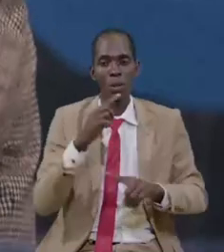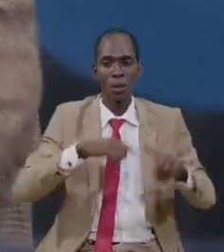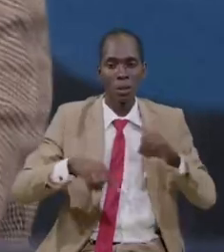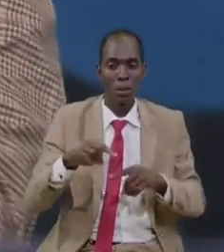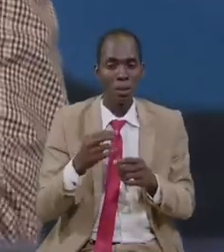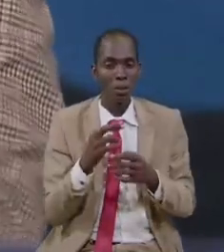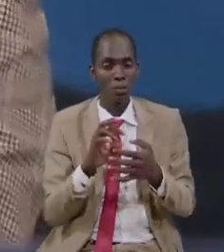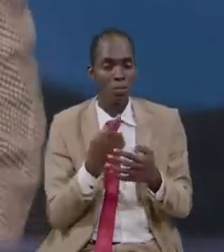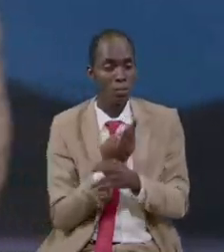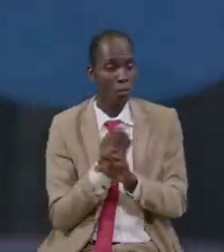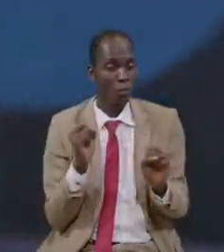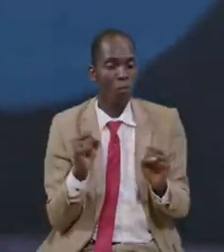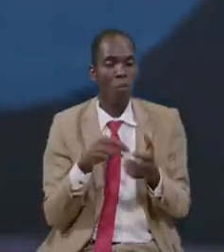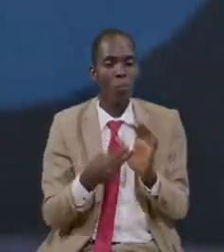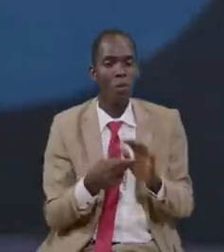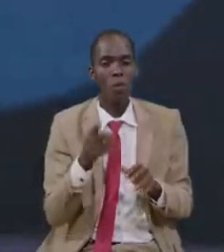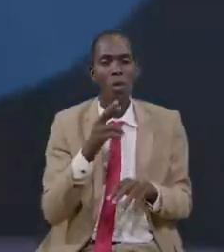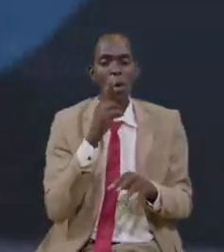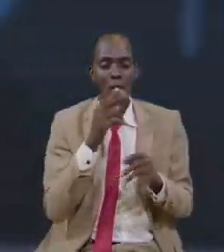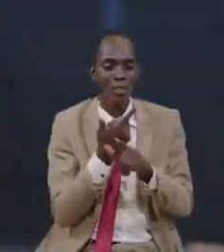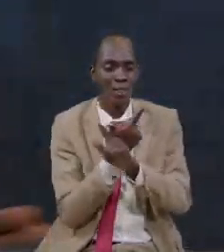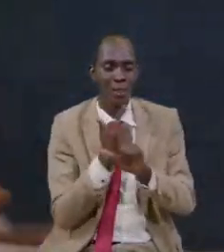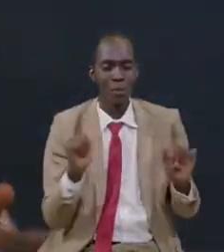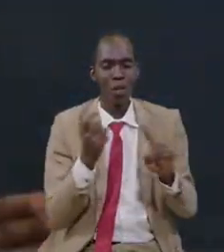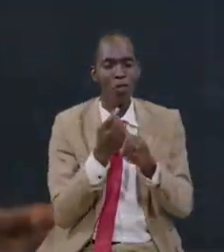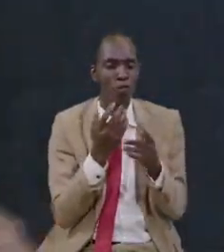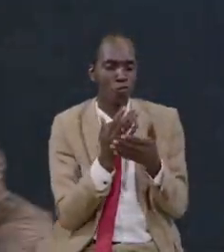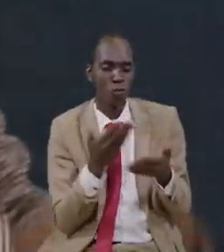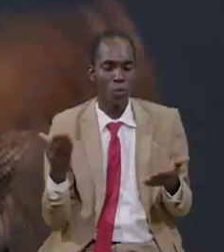libéré de quelque chose.